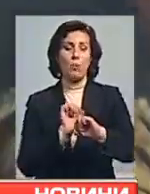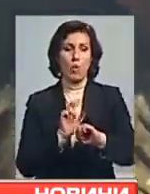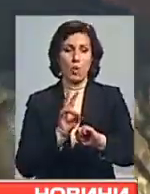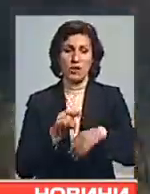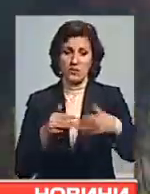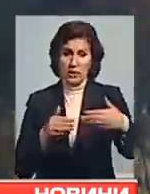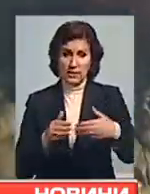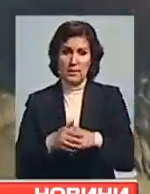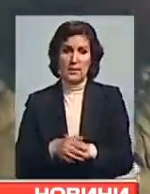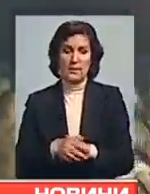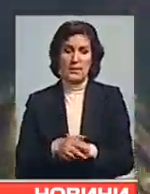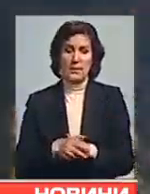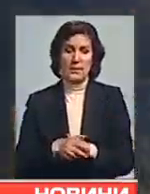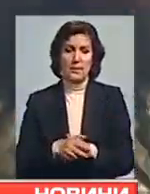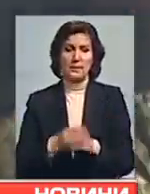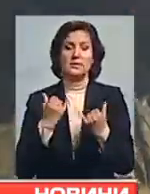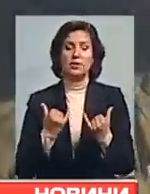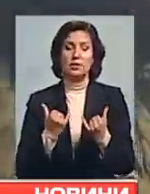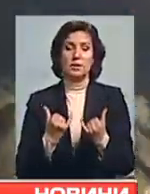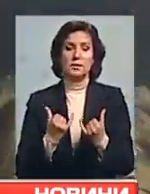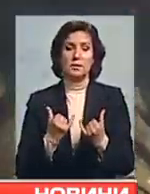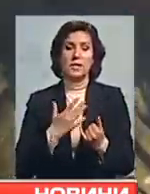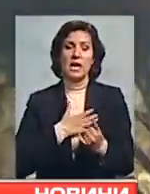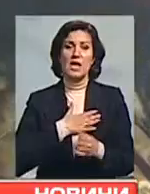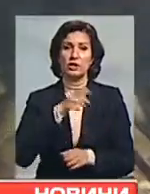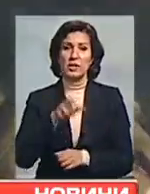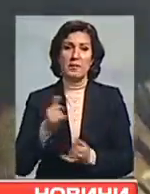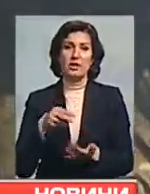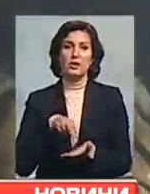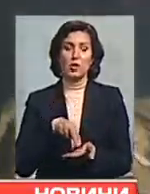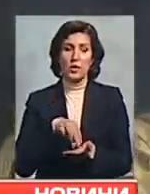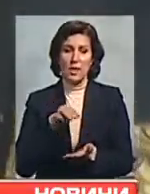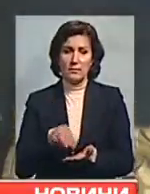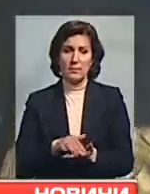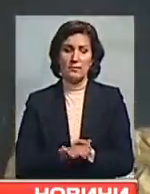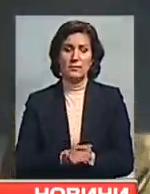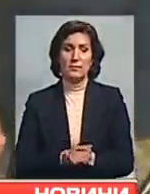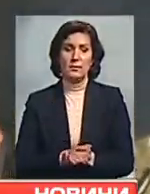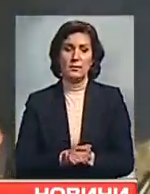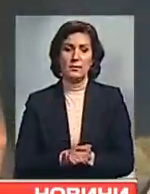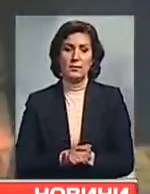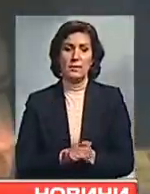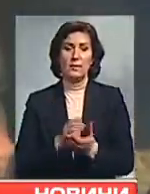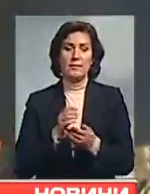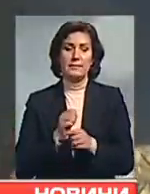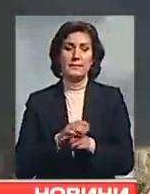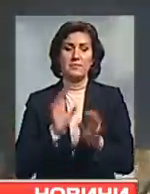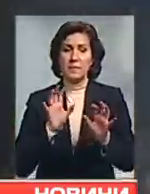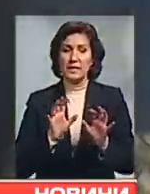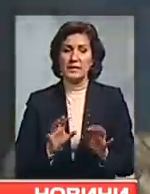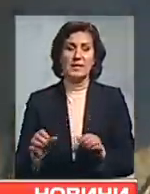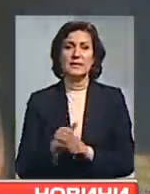полем. Там зараз наші ребята зараз стоять і тримають лінію оборони. Це, в